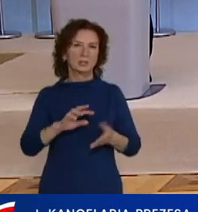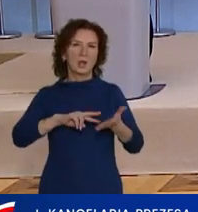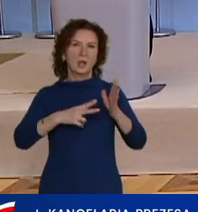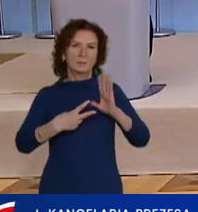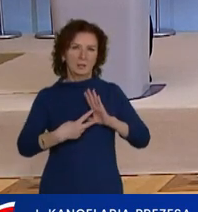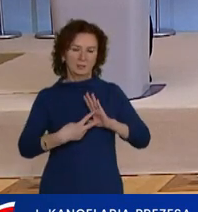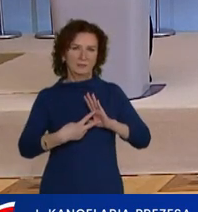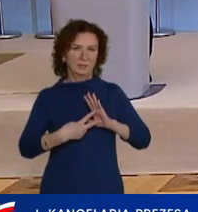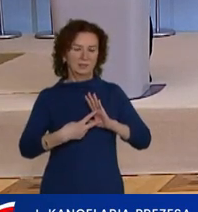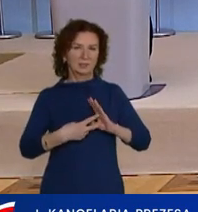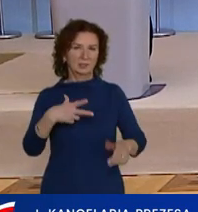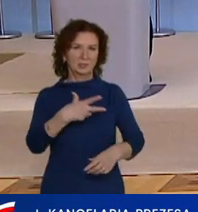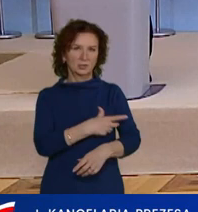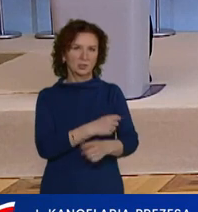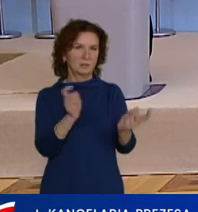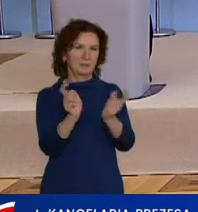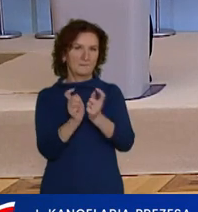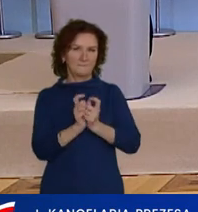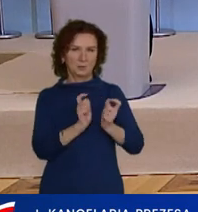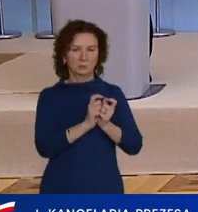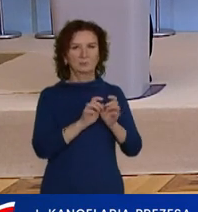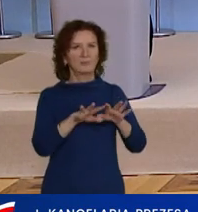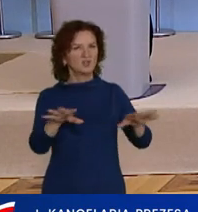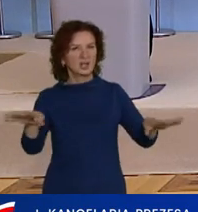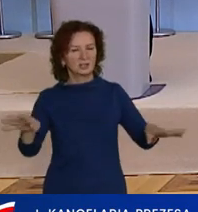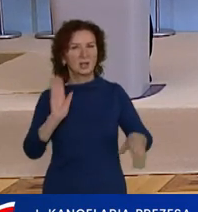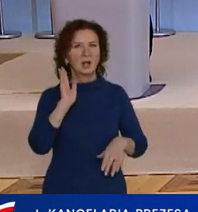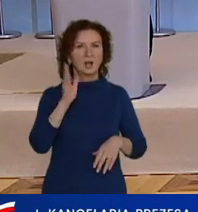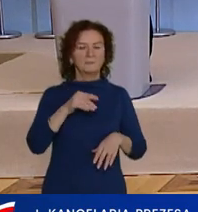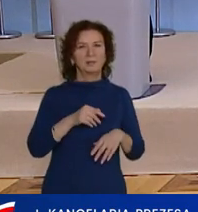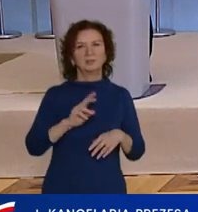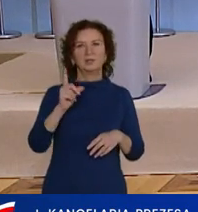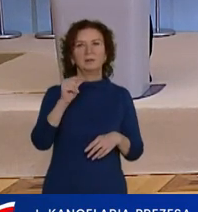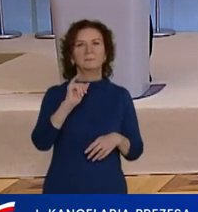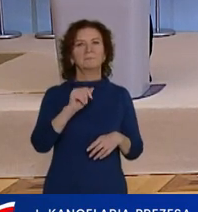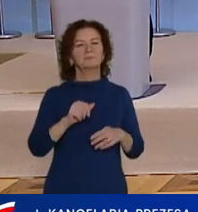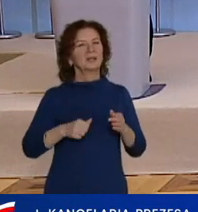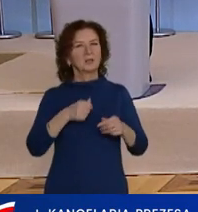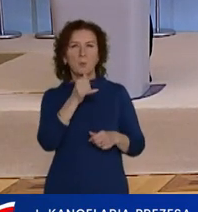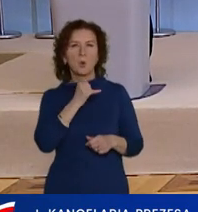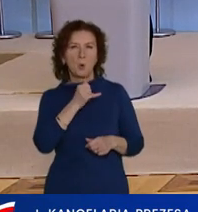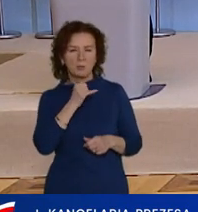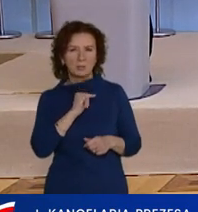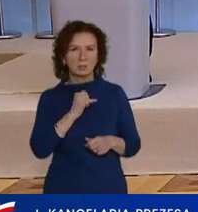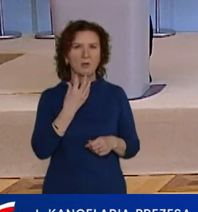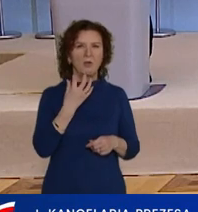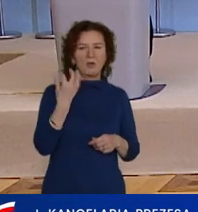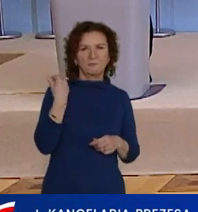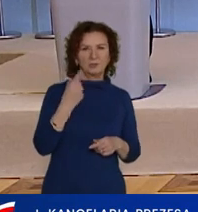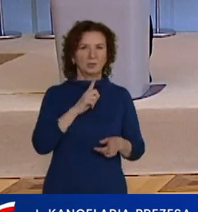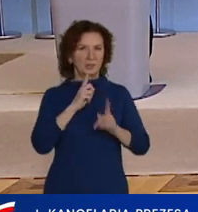planowany projekt szczepień, punktów powszechnych, punktów szczepień będzie jednak pilotażowy, bo jak wczoraj rozmawiałam z panią